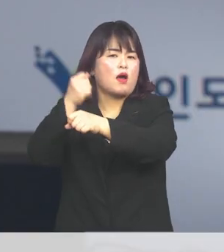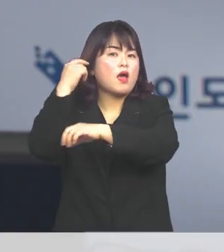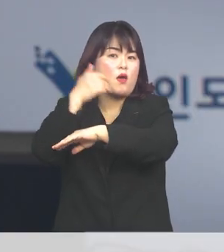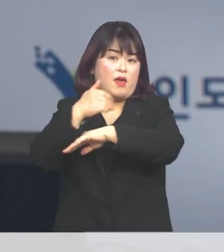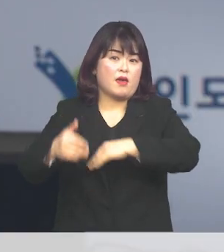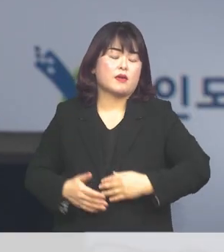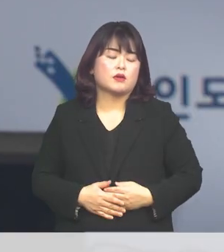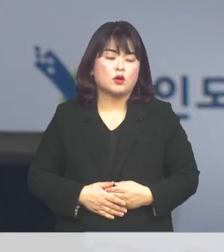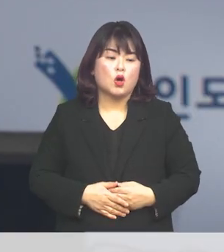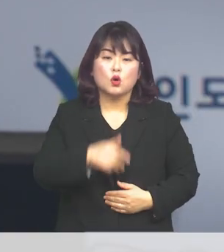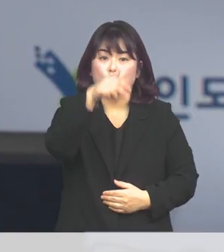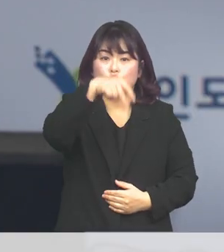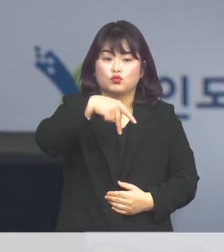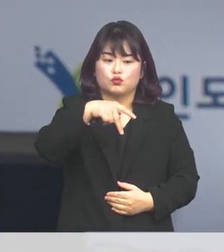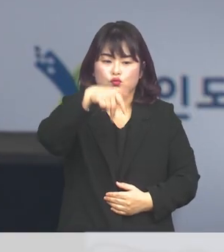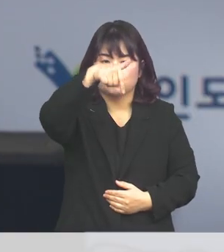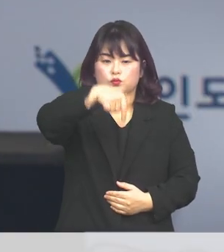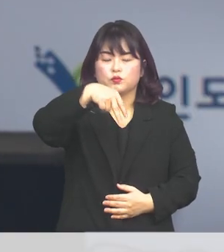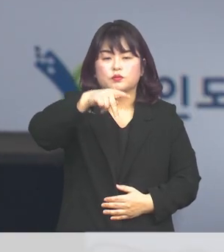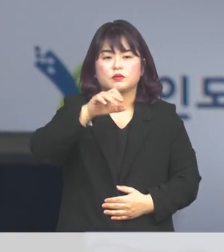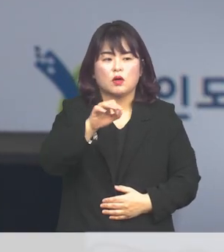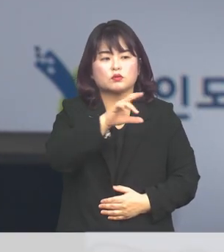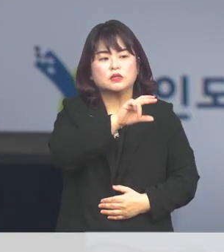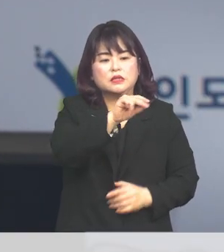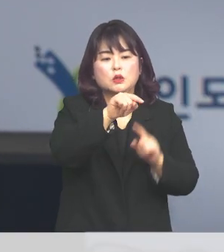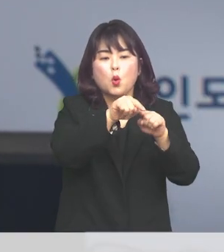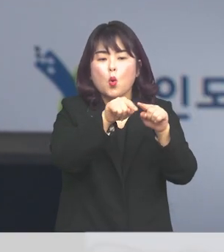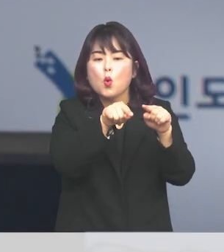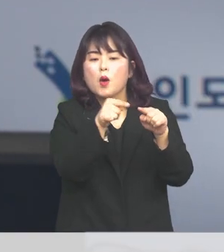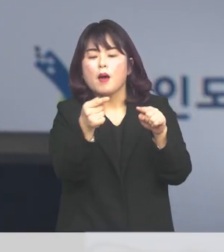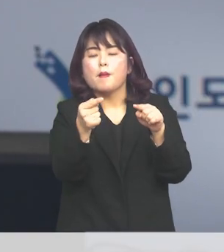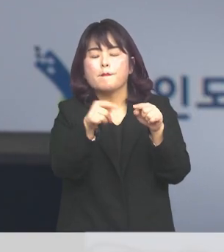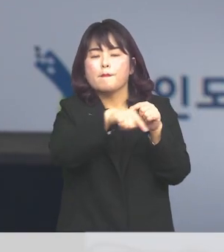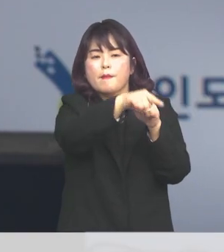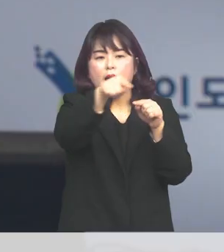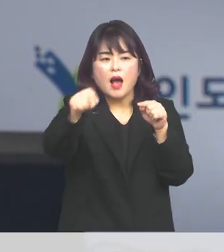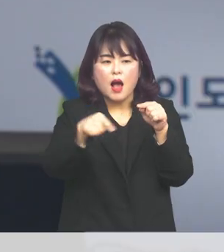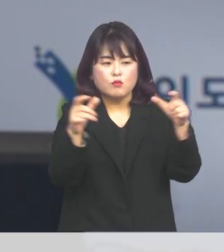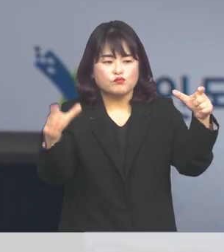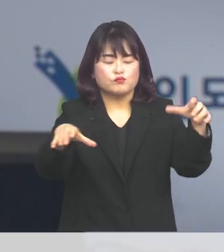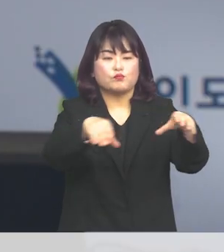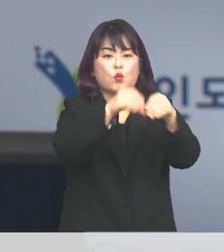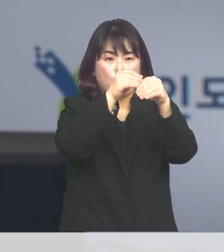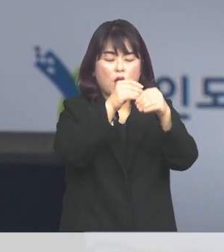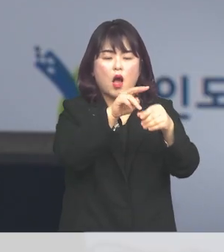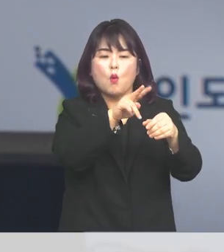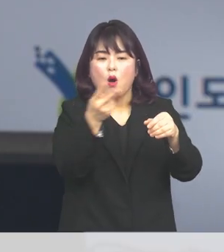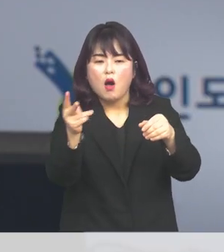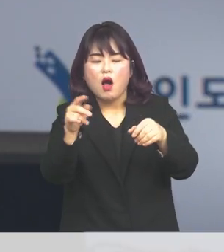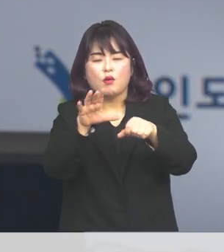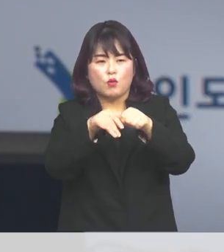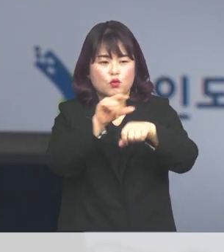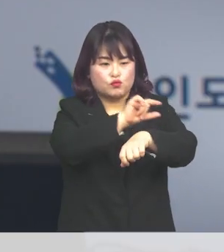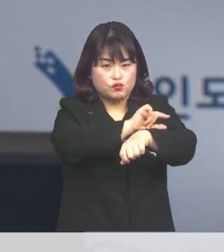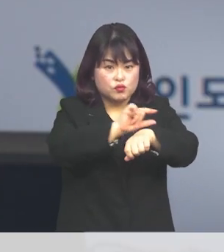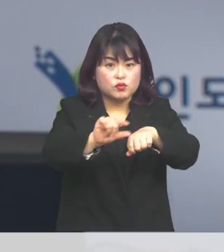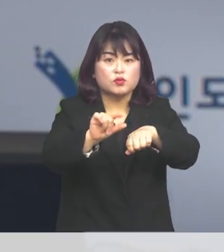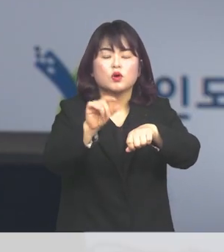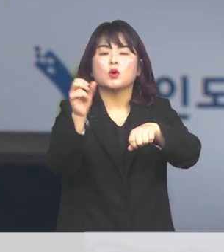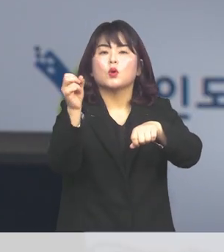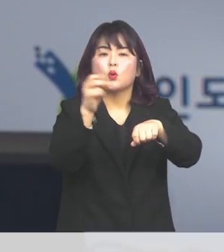됩니다. 구성역 중심으로 복합 환승 시설을 만들어서 이곳에서